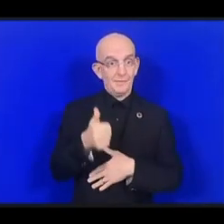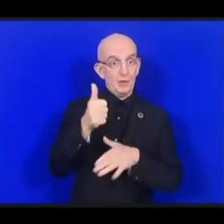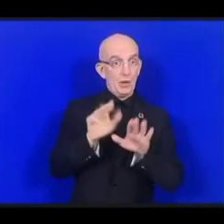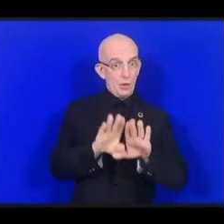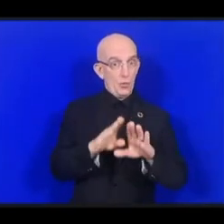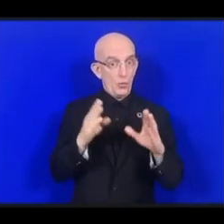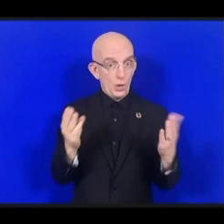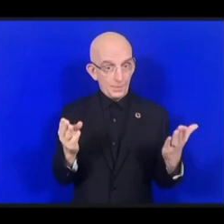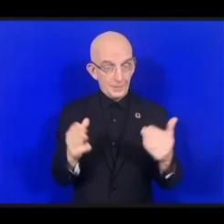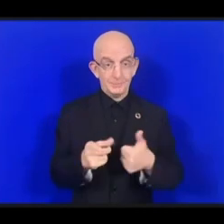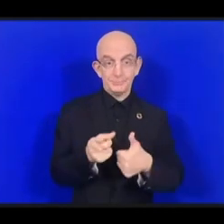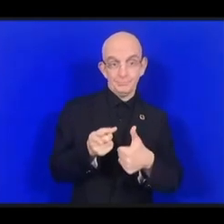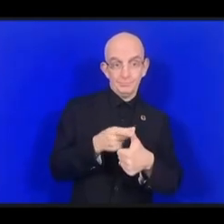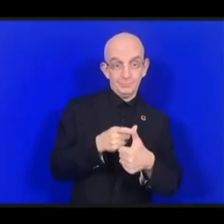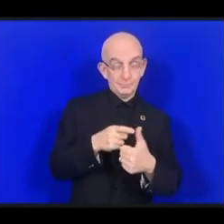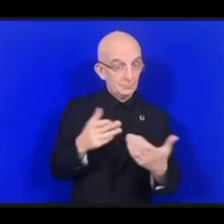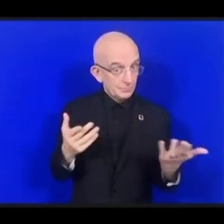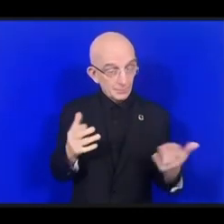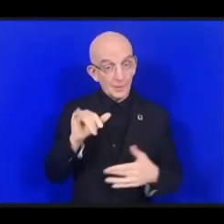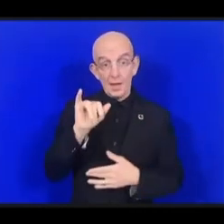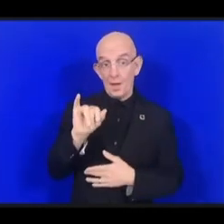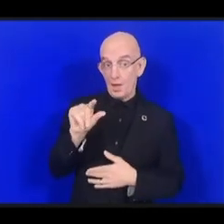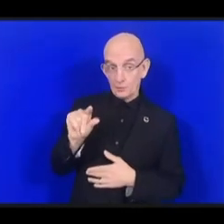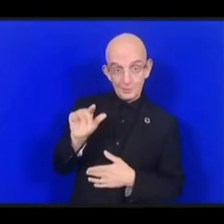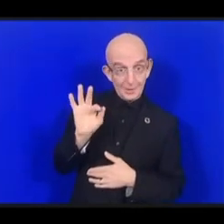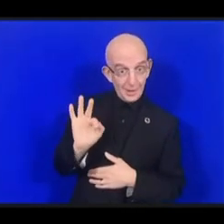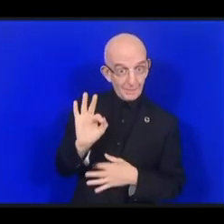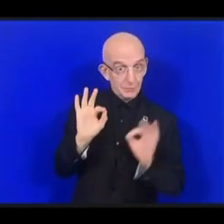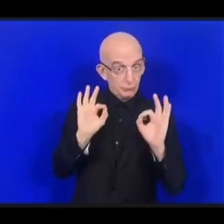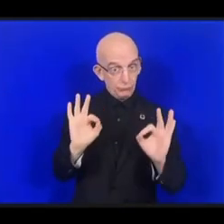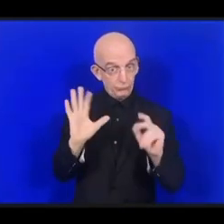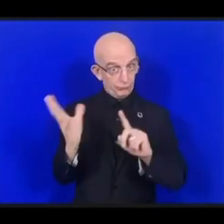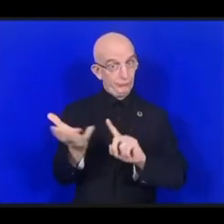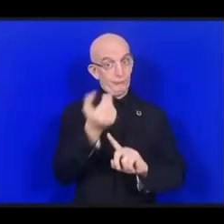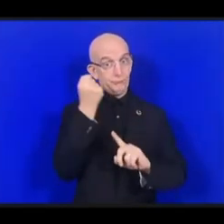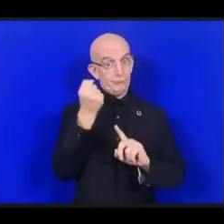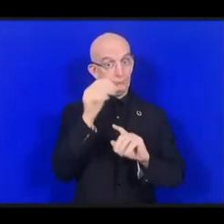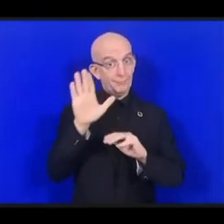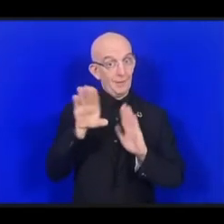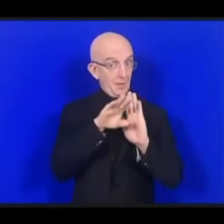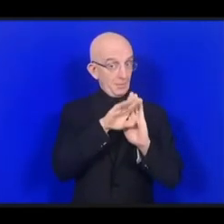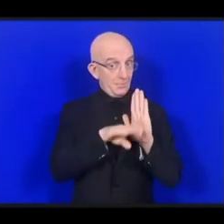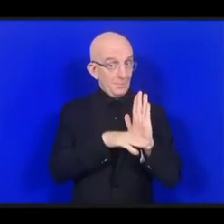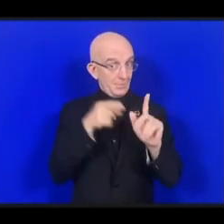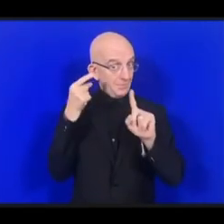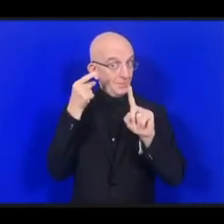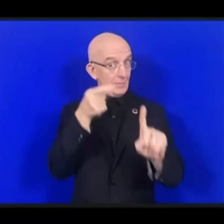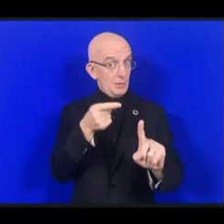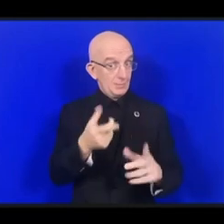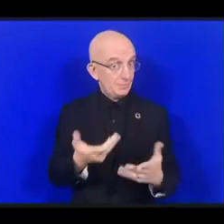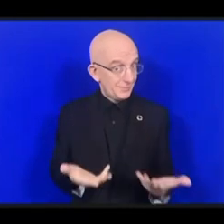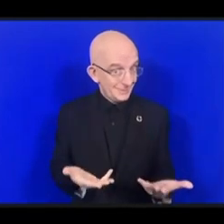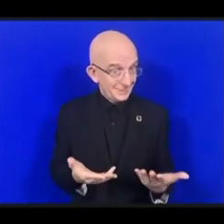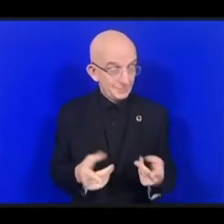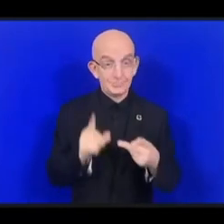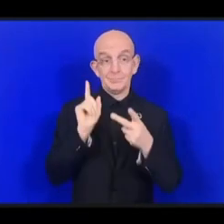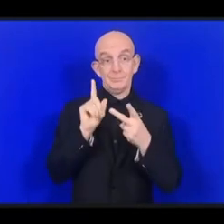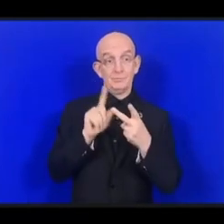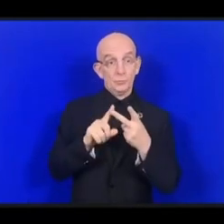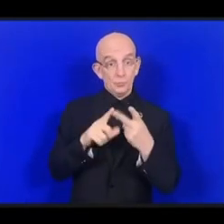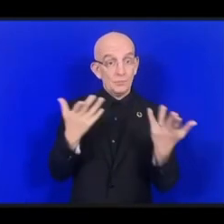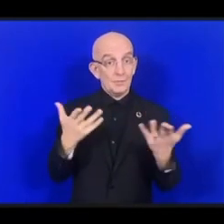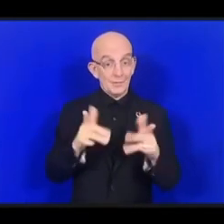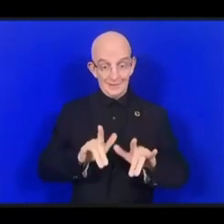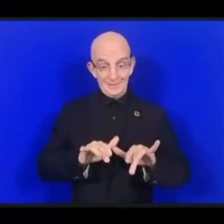果たしていたのでしょうか第2にインターネットはどのようにしてsdgsの達成をより